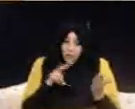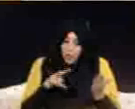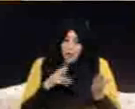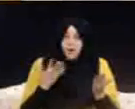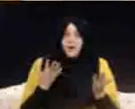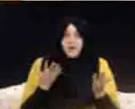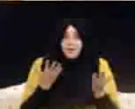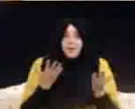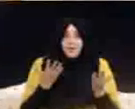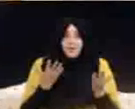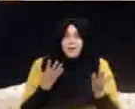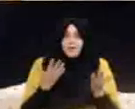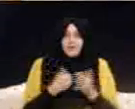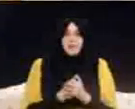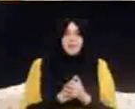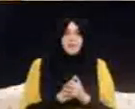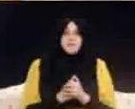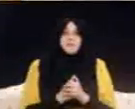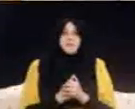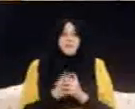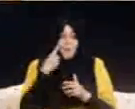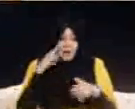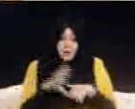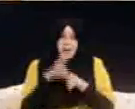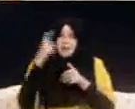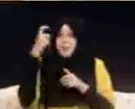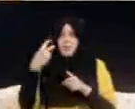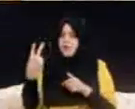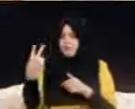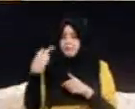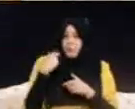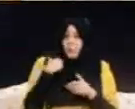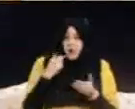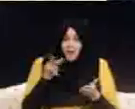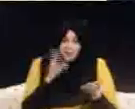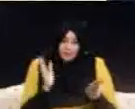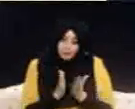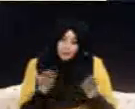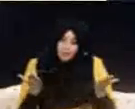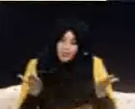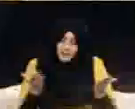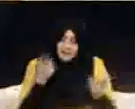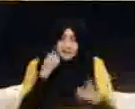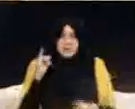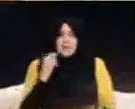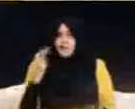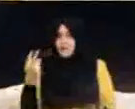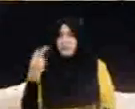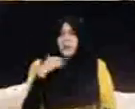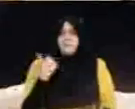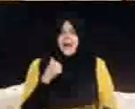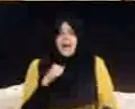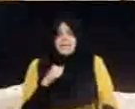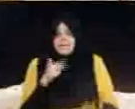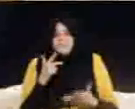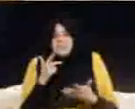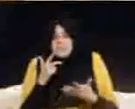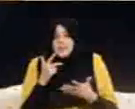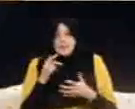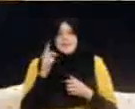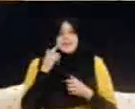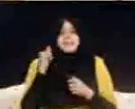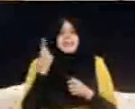وطمأنينة، وجلسة هذه الصورة جميلة، يعني جميلة. ولكن إذا كان عنده ألم مع طول الجلوس مع